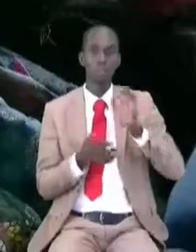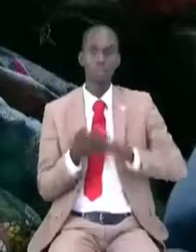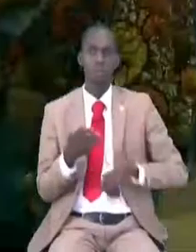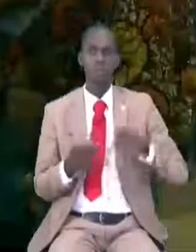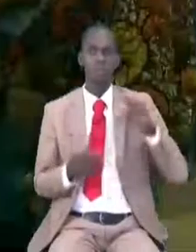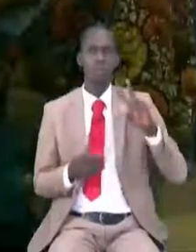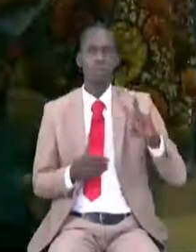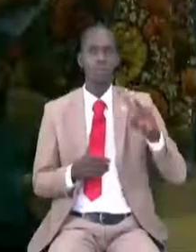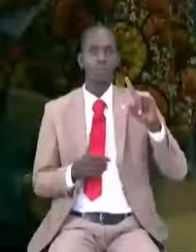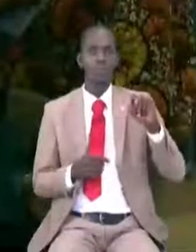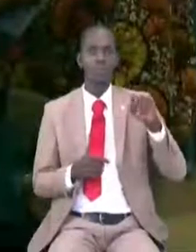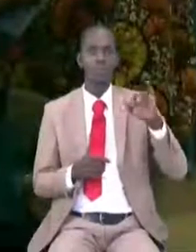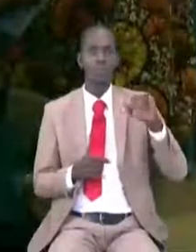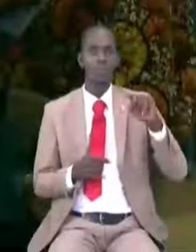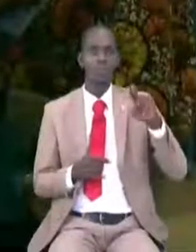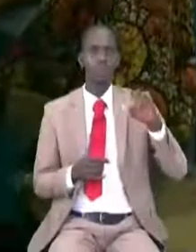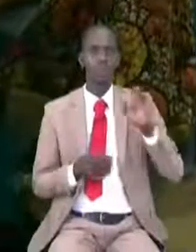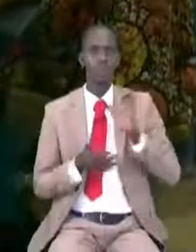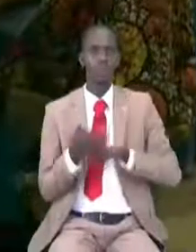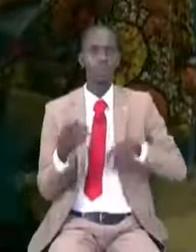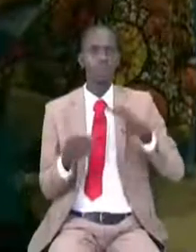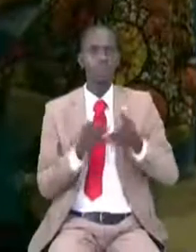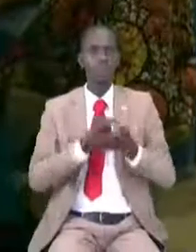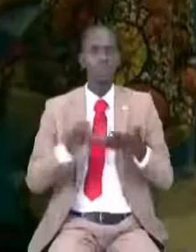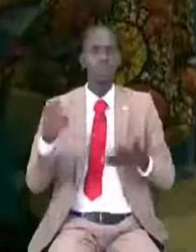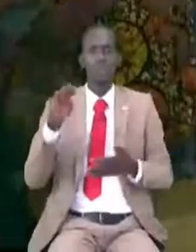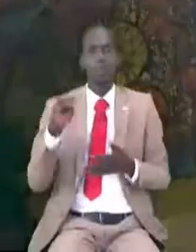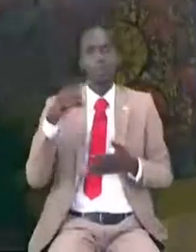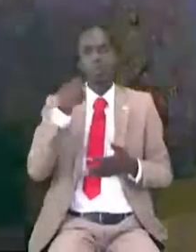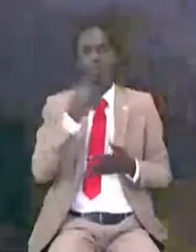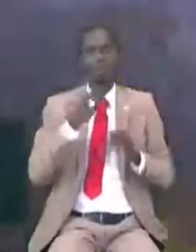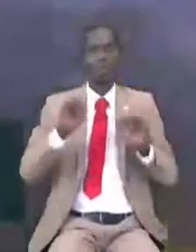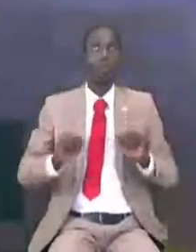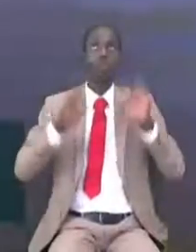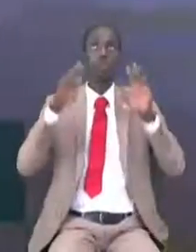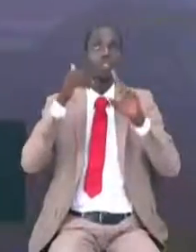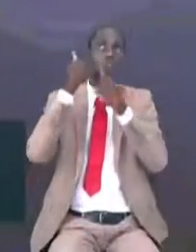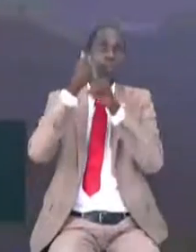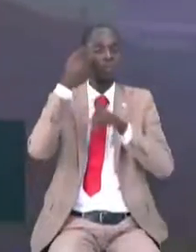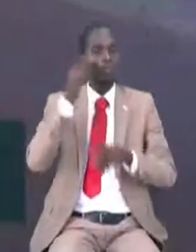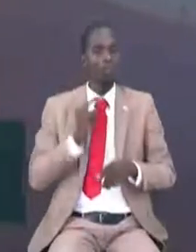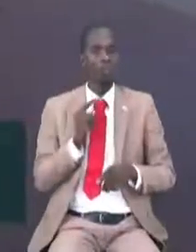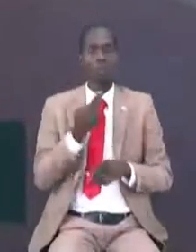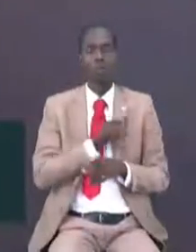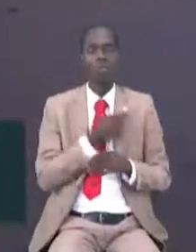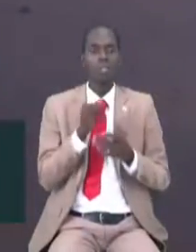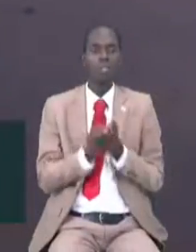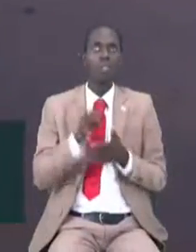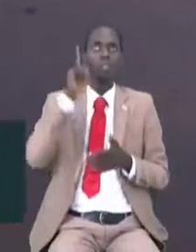s'est donné lui-même pour nous, afin de nous racheter de toute iniquité